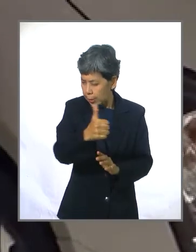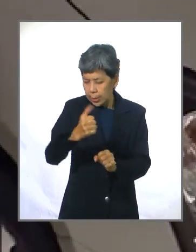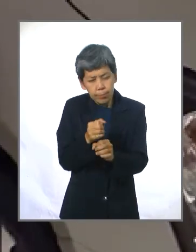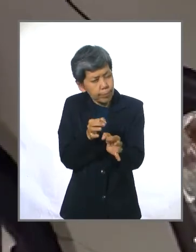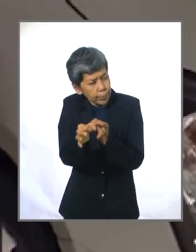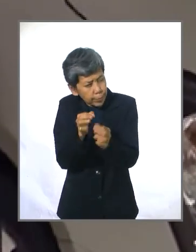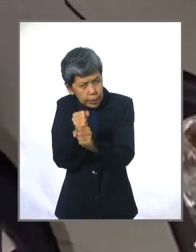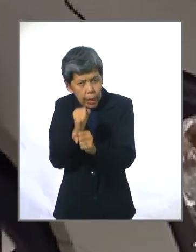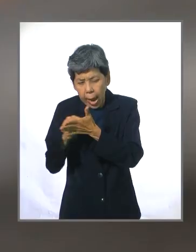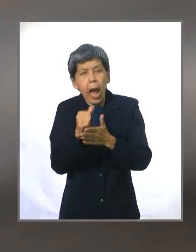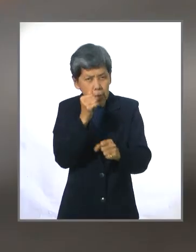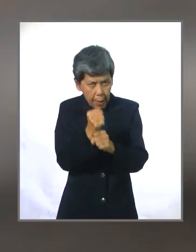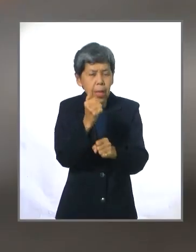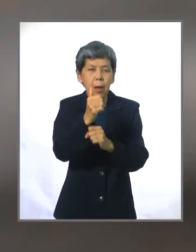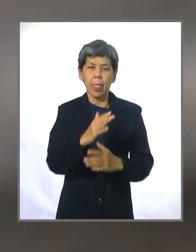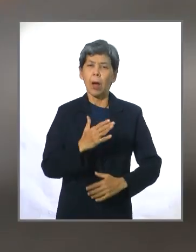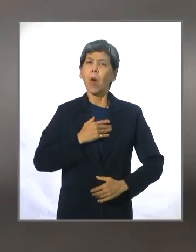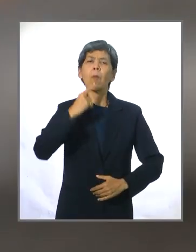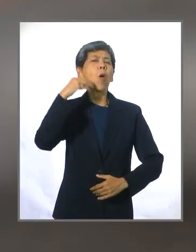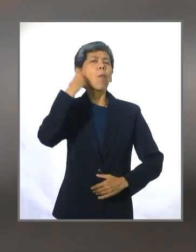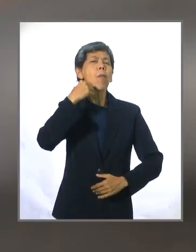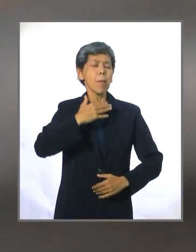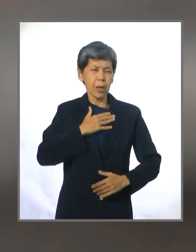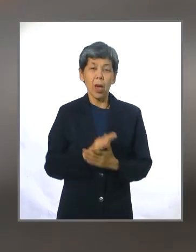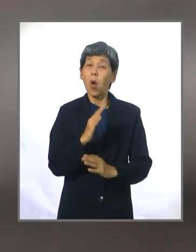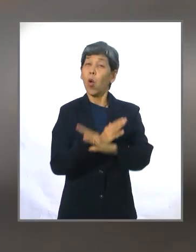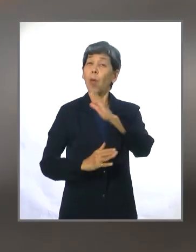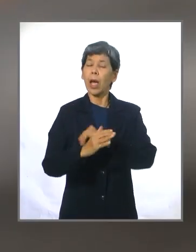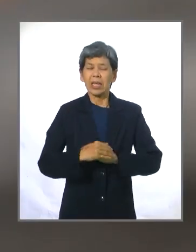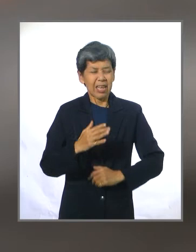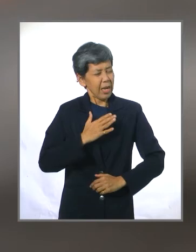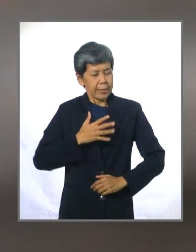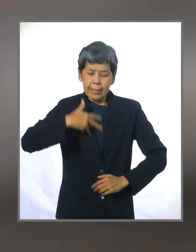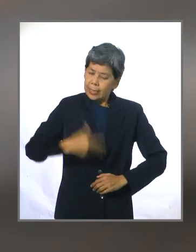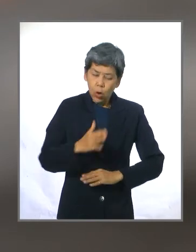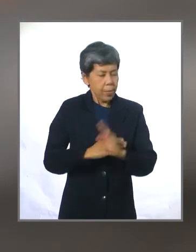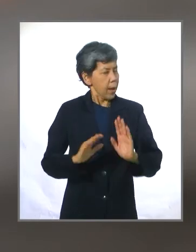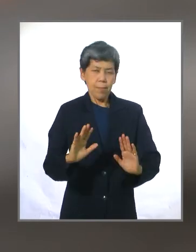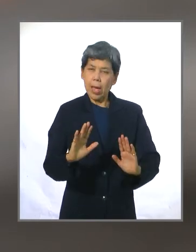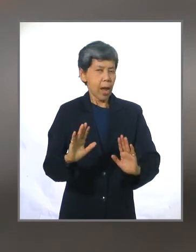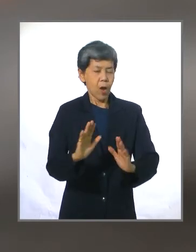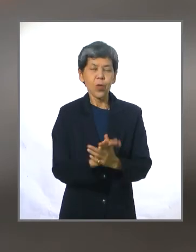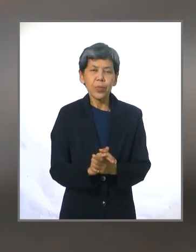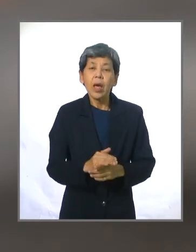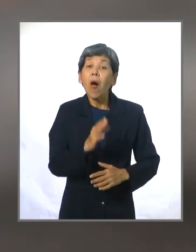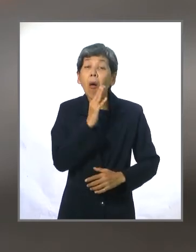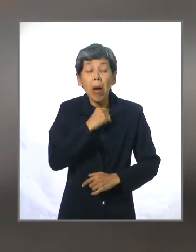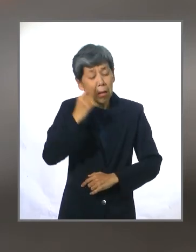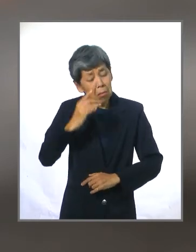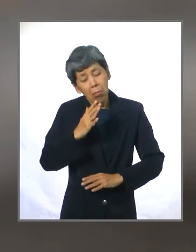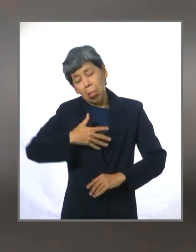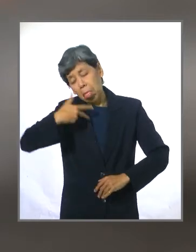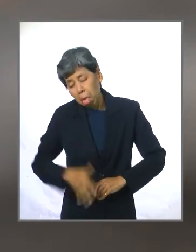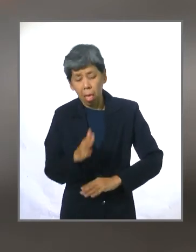และความพิการสร้างการเรียนรู้พัฒนาตนเองของคนพิการและครอบครัวพัฒนางานด้านคนพิการ